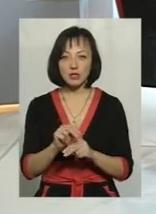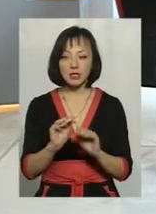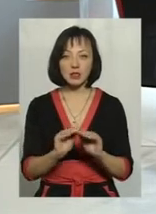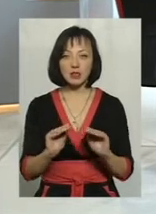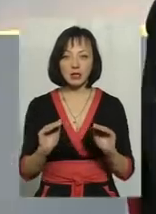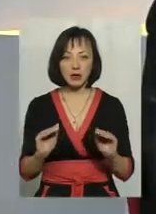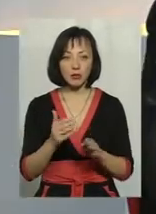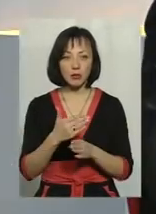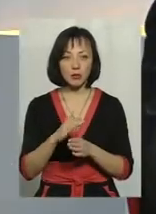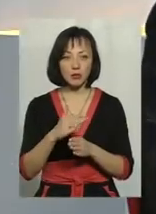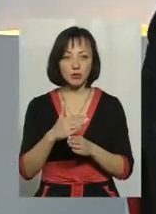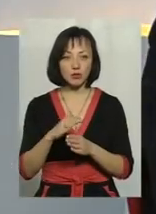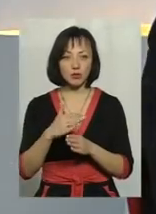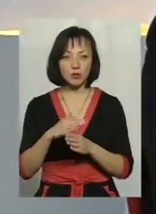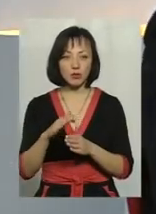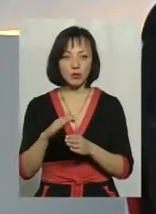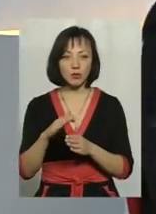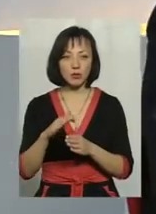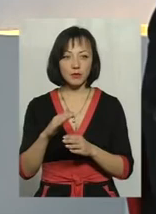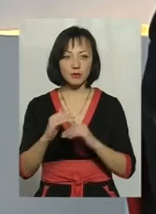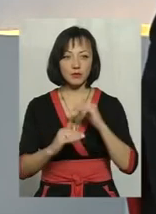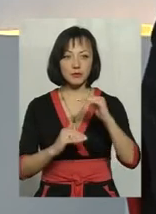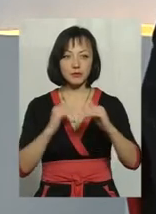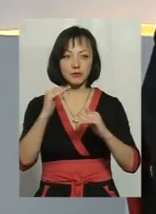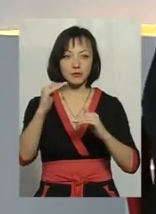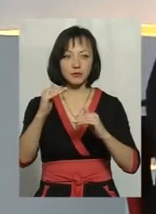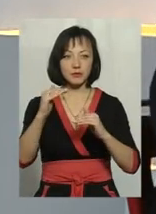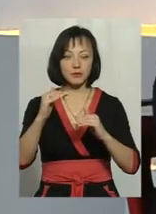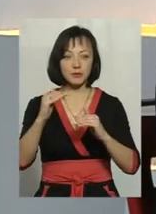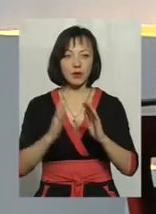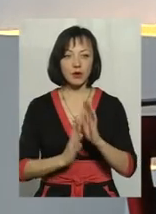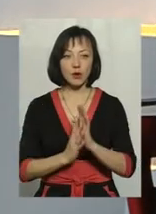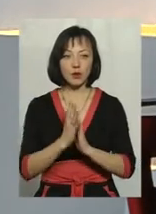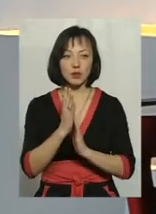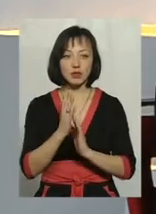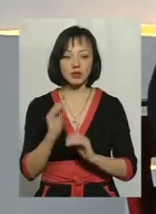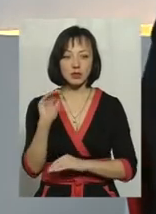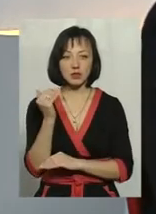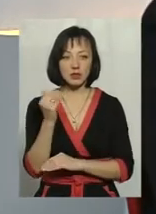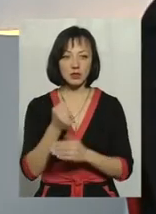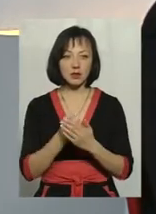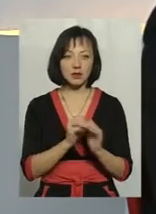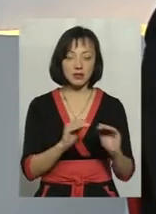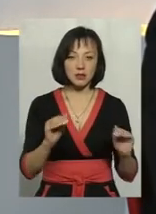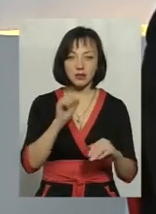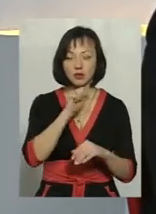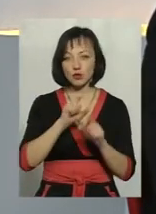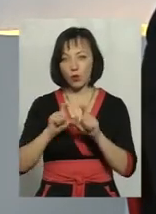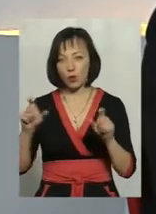дітей поступово по сходинках, по мірі того, як буде рости від садика до молодших класів, молодших до